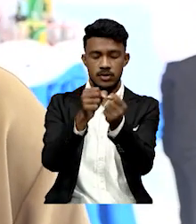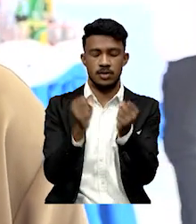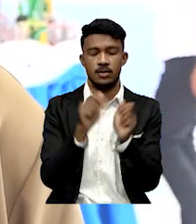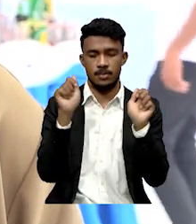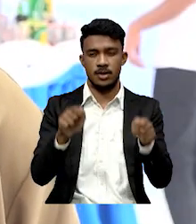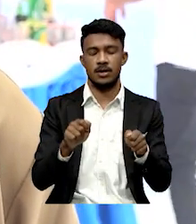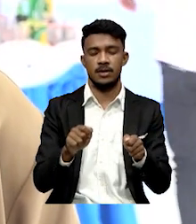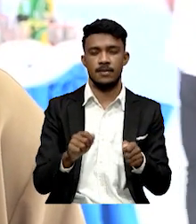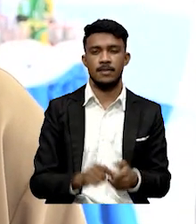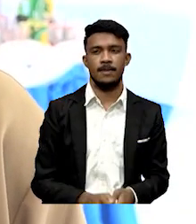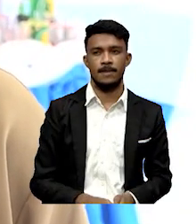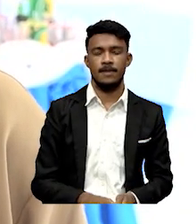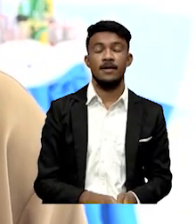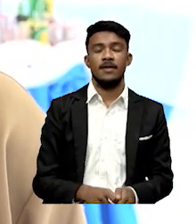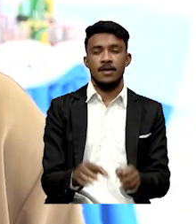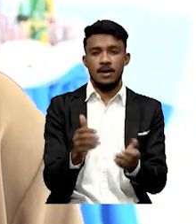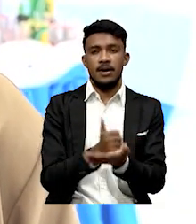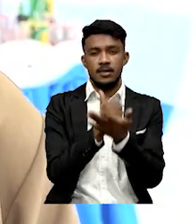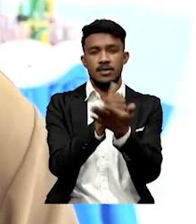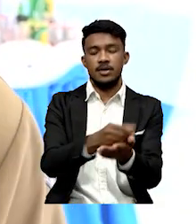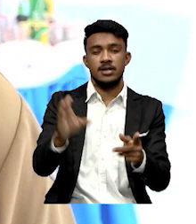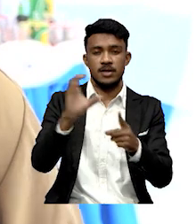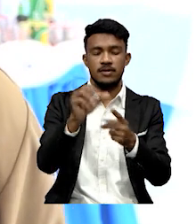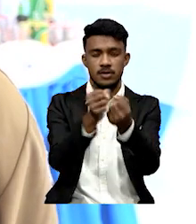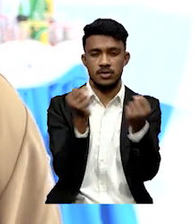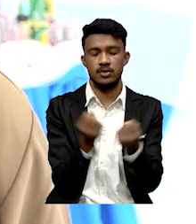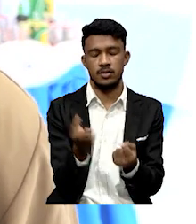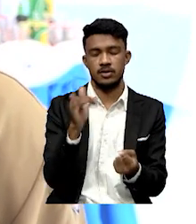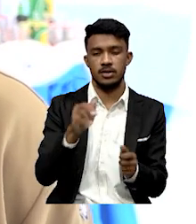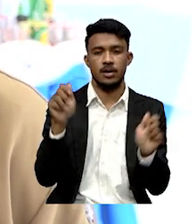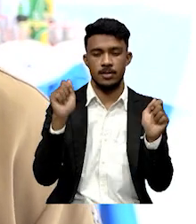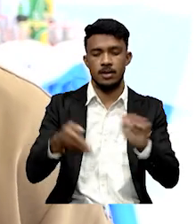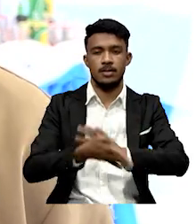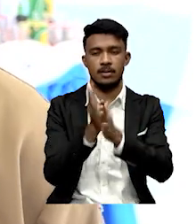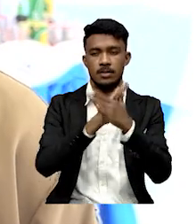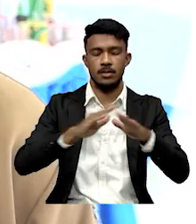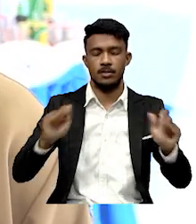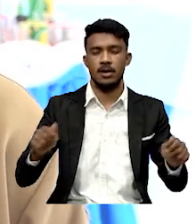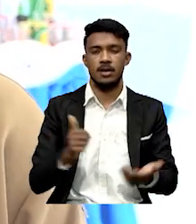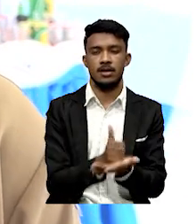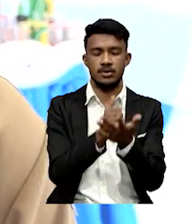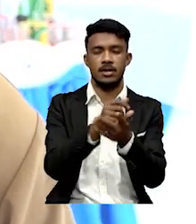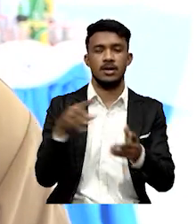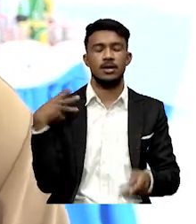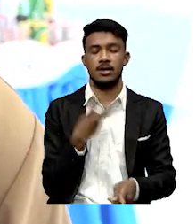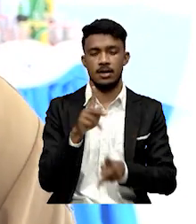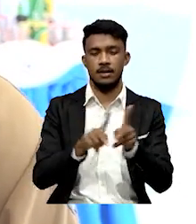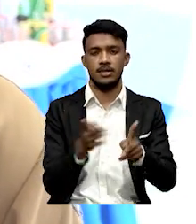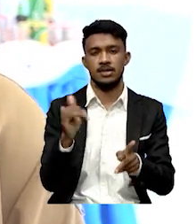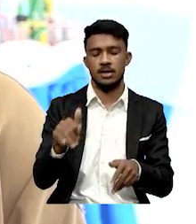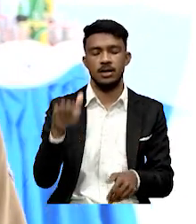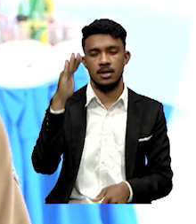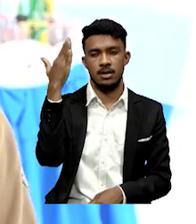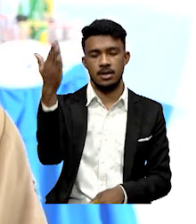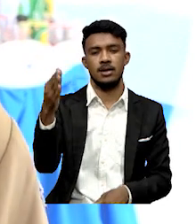bele facilita sibsu kusira hoba pas atau bele facilita itu nek komunitas sira iha